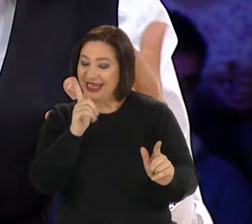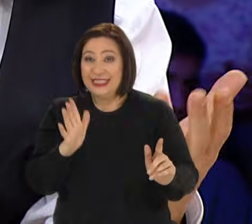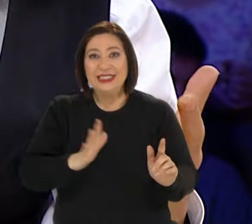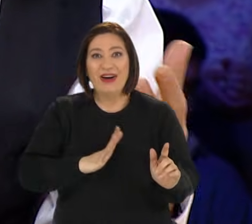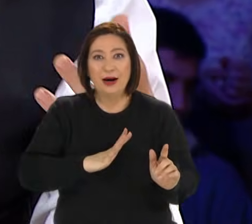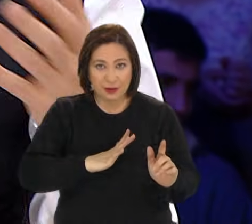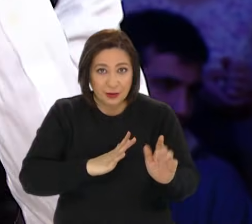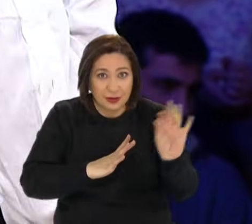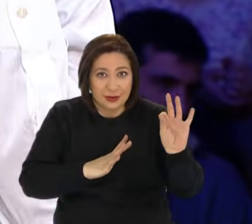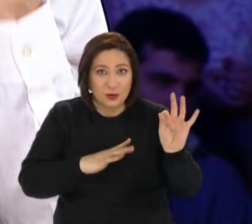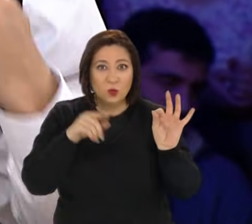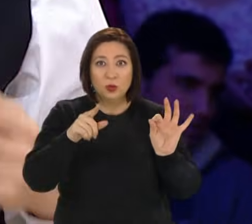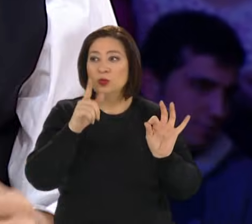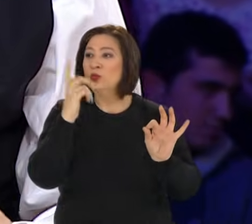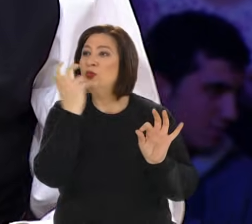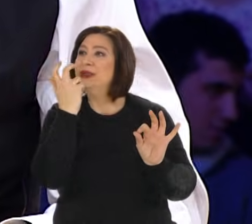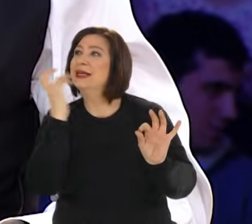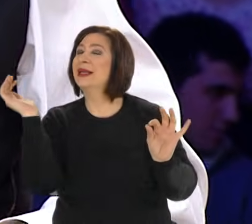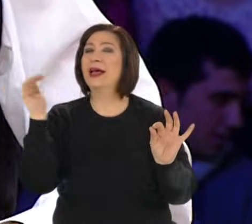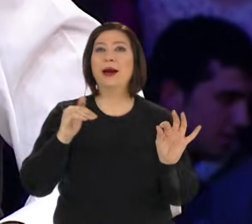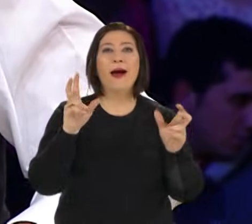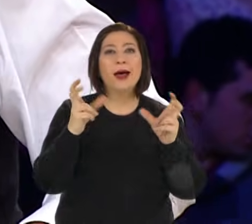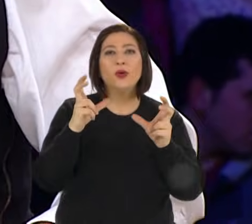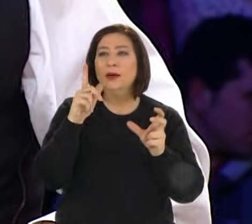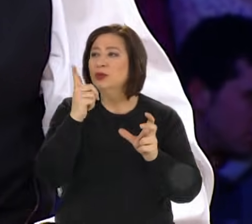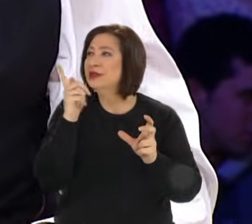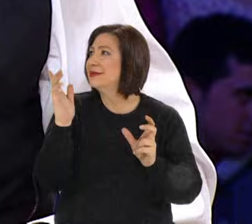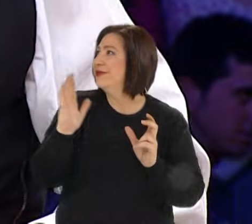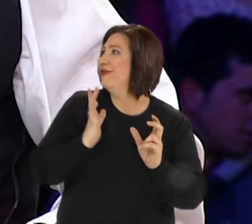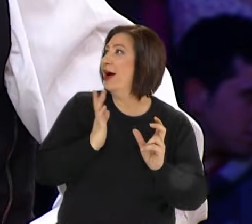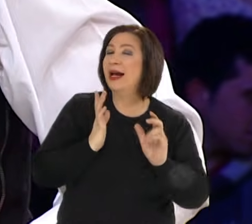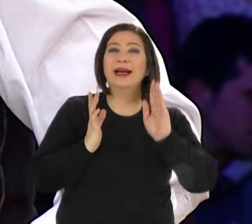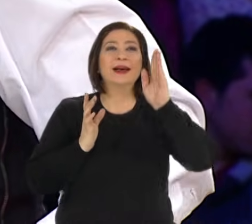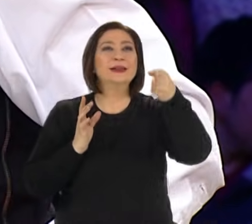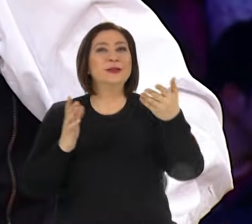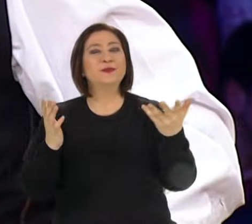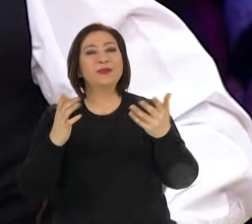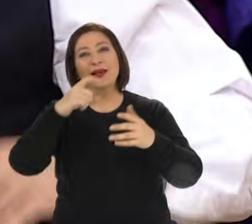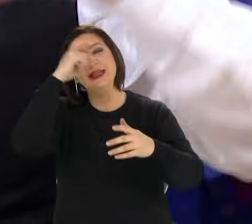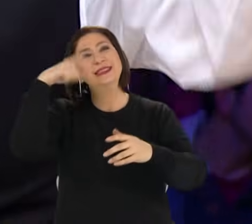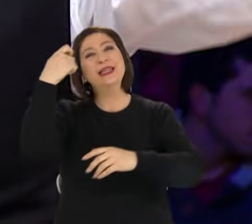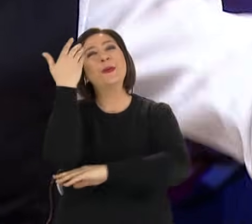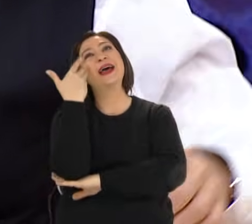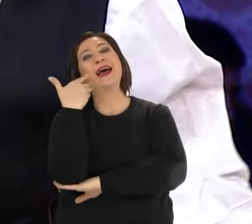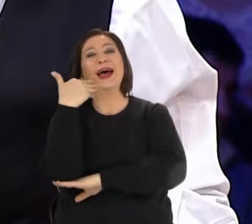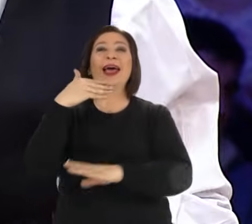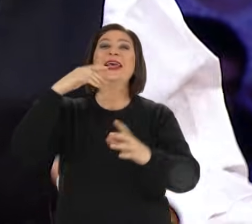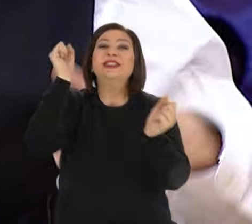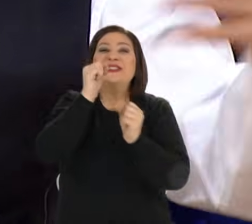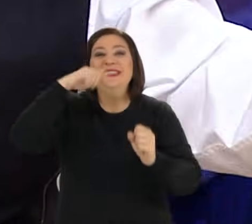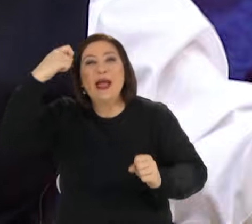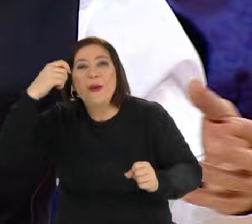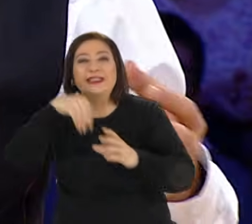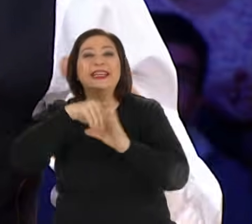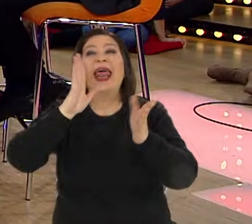vardır değil mi? O ses, bir müzik gelir. Radyodan bir müzik sesi gelir. Gittiğimiz işte yazlık sinemada, kışlık sinemada, bilmem